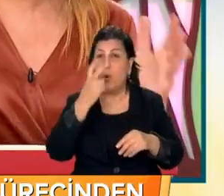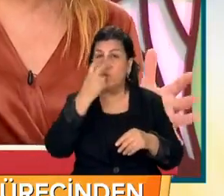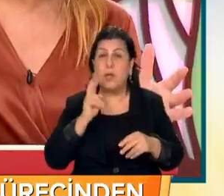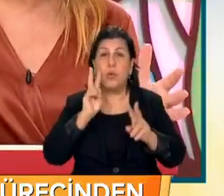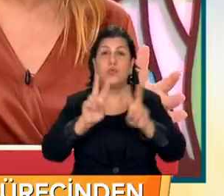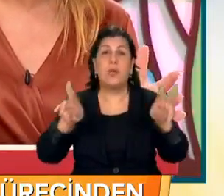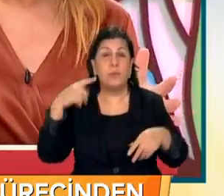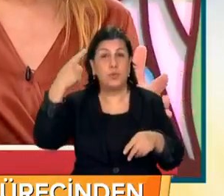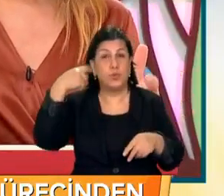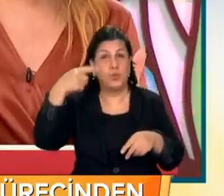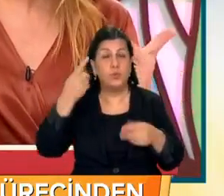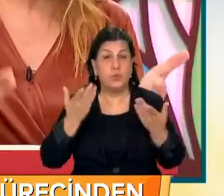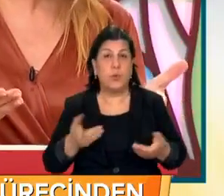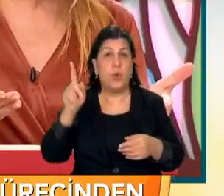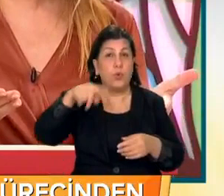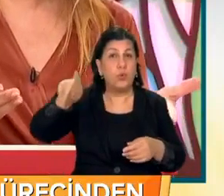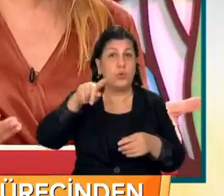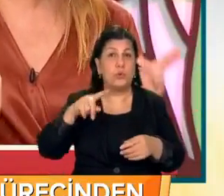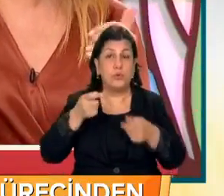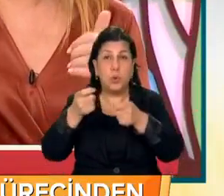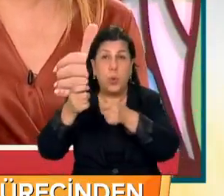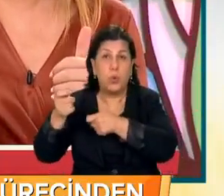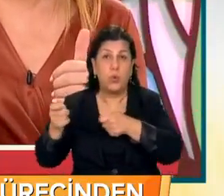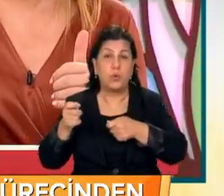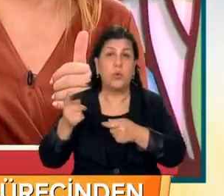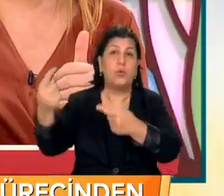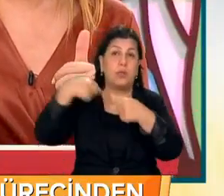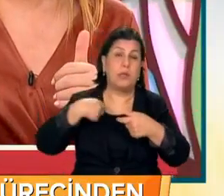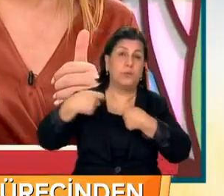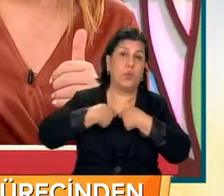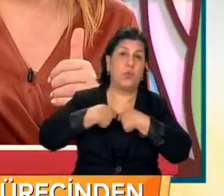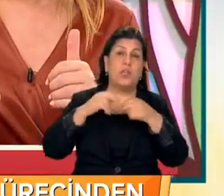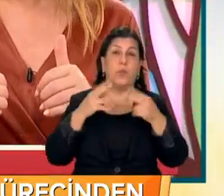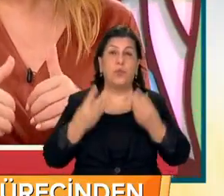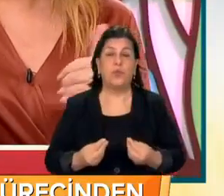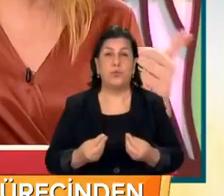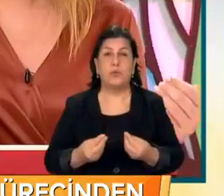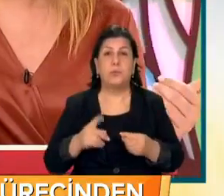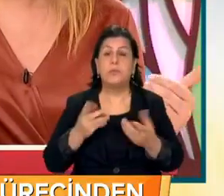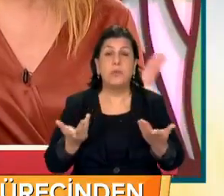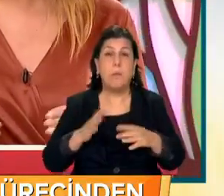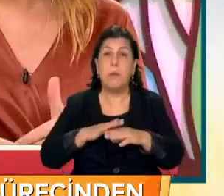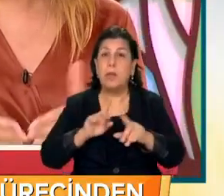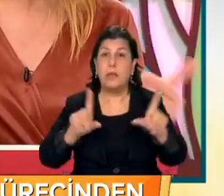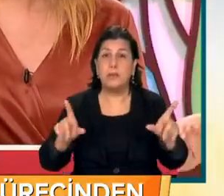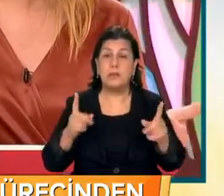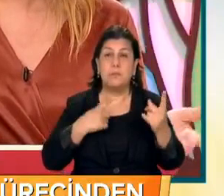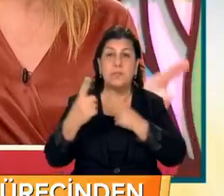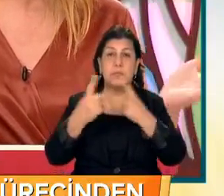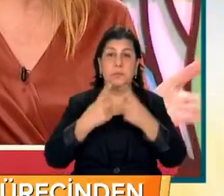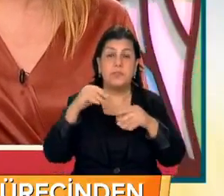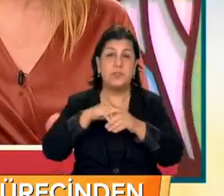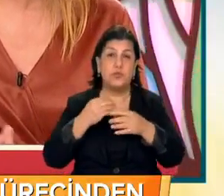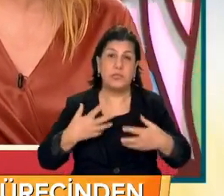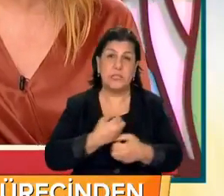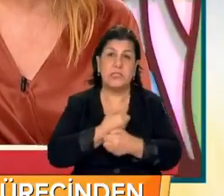göstermedikleri düşündüğümüzde onları da zorluyoruz bazen onlar da bize zorla Ya biliyor kontrol etmeye durumda ne yapacağız birbirimiz için de